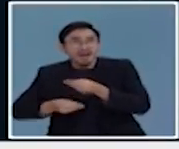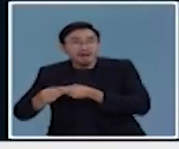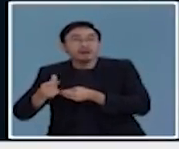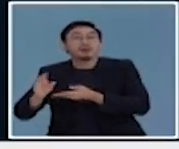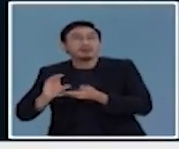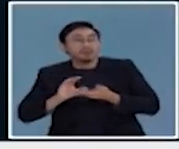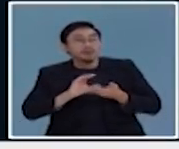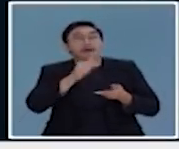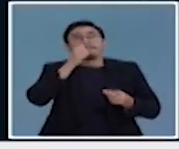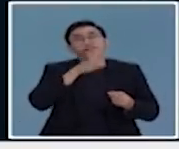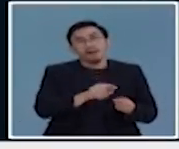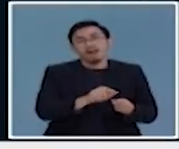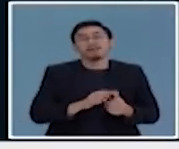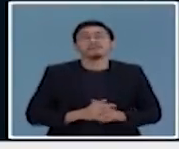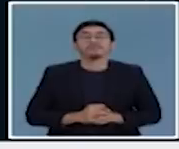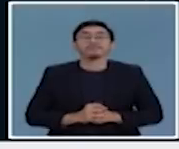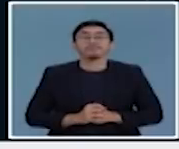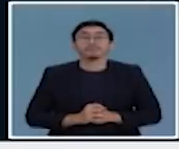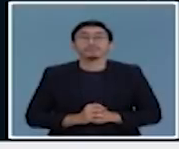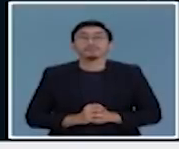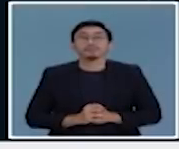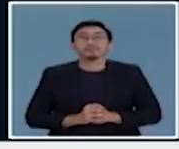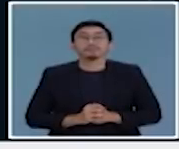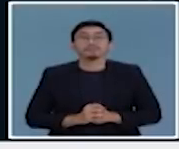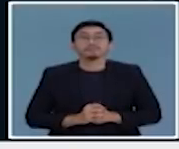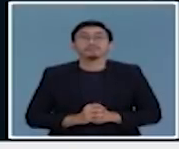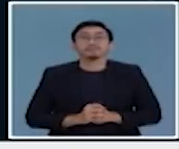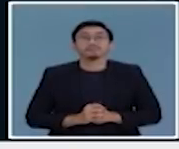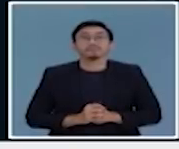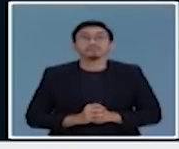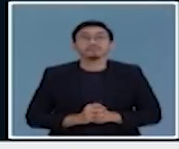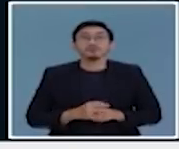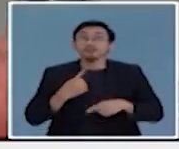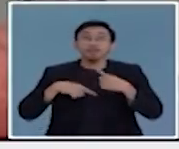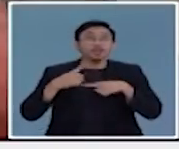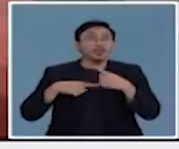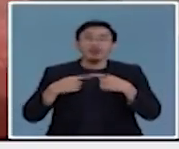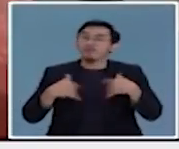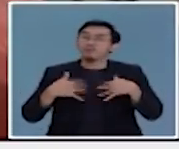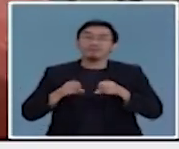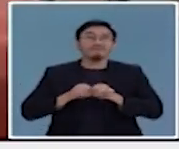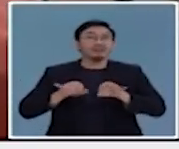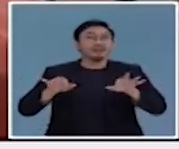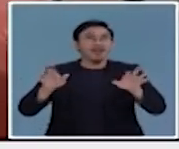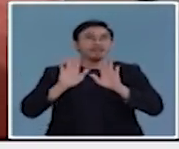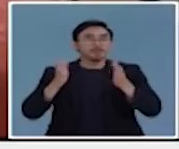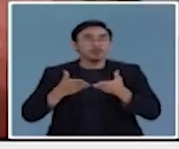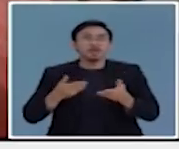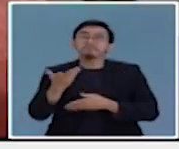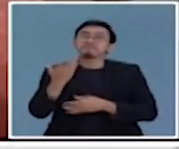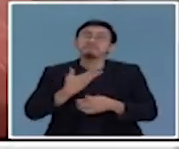tadi tidak mau menerima itu ya. Nah, setelah viral di media sosial ini, Mas, gimana tanggapan Mas Saiful terkait hal ini,